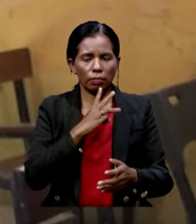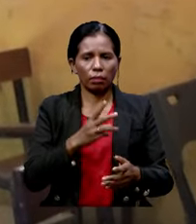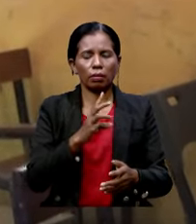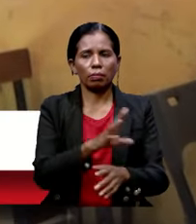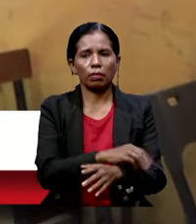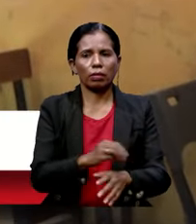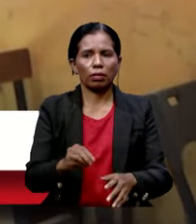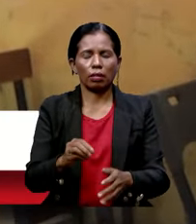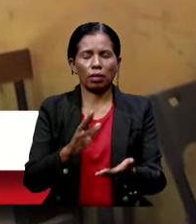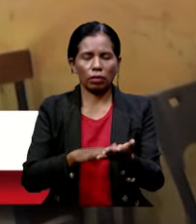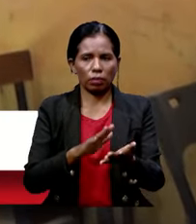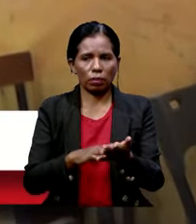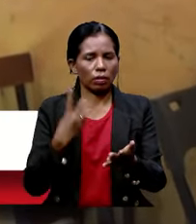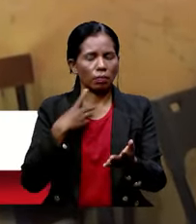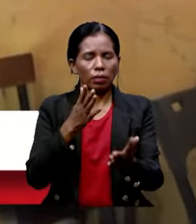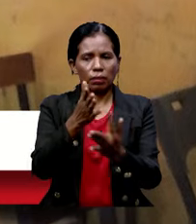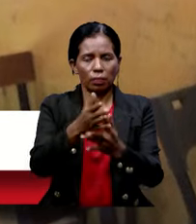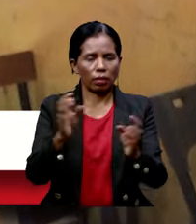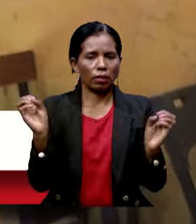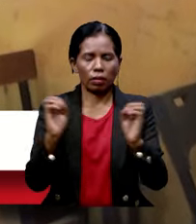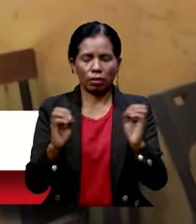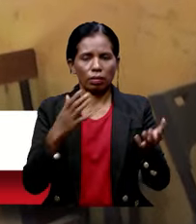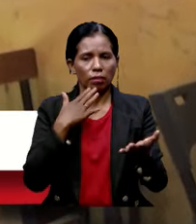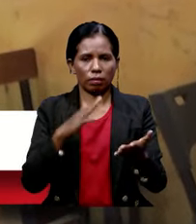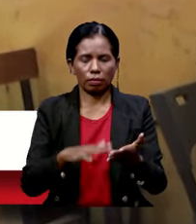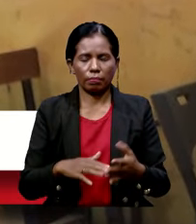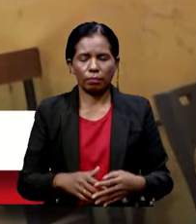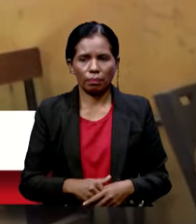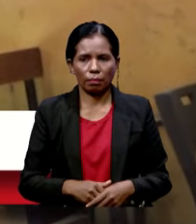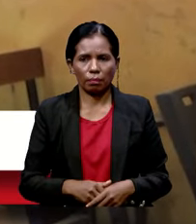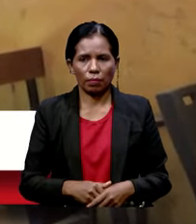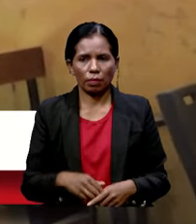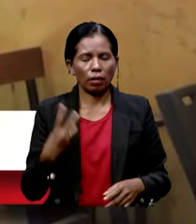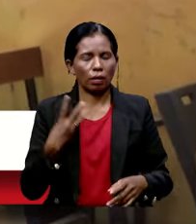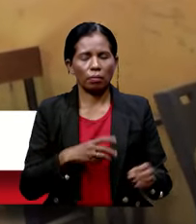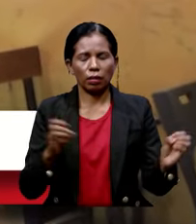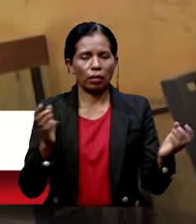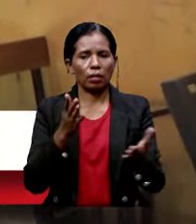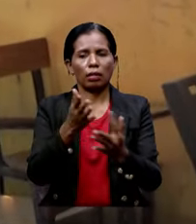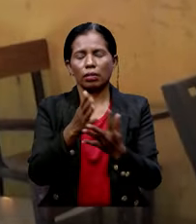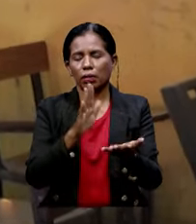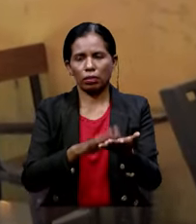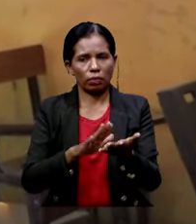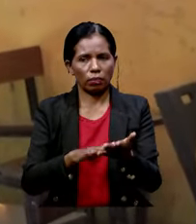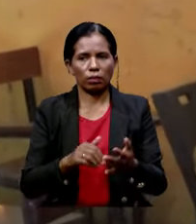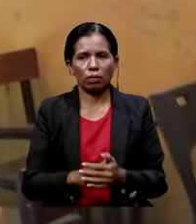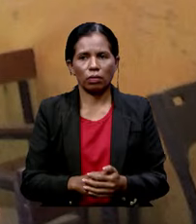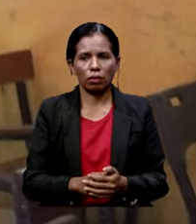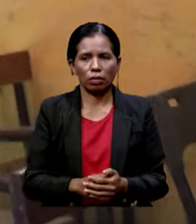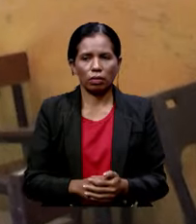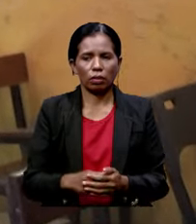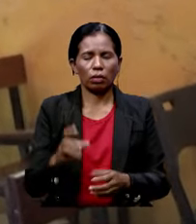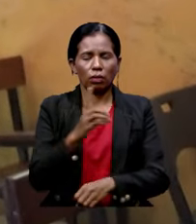escola wo in de tem tama ba in de ti ekta ne be ami la escola la tama aula san gua tolas ne